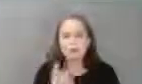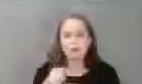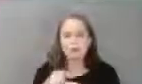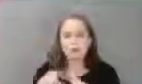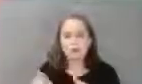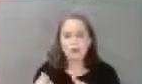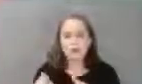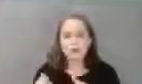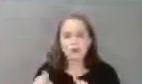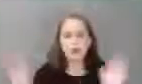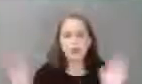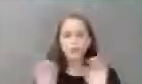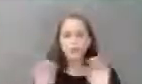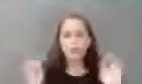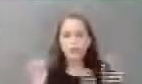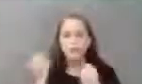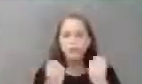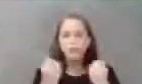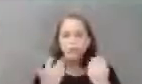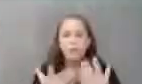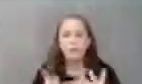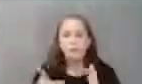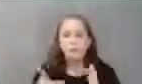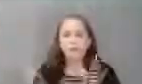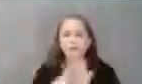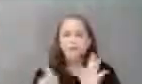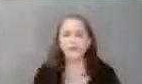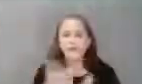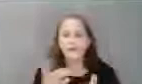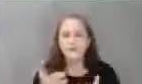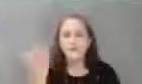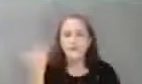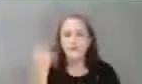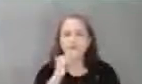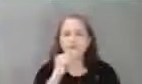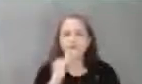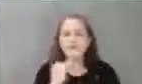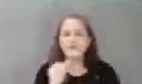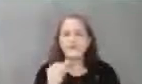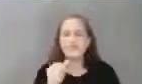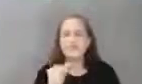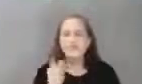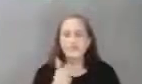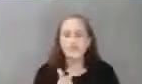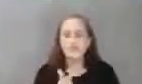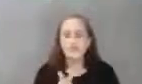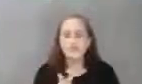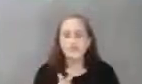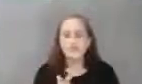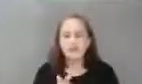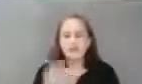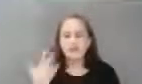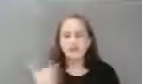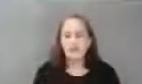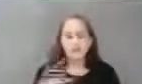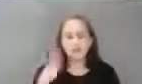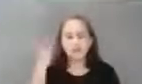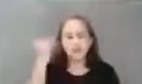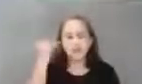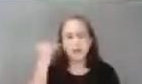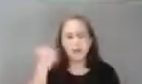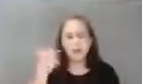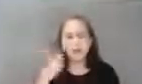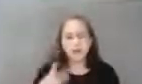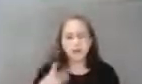yung kanang kamay mo, kapatay yung balikat at sabihin, ako? Ako. Pangalan? Si John Paul. Ay